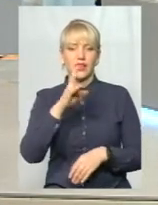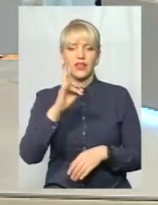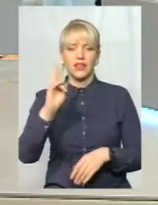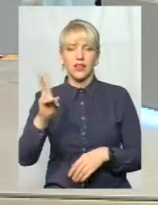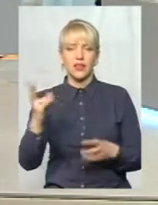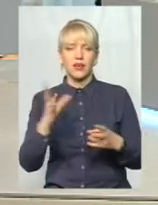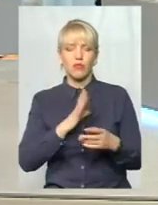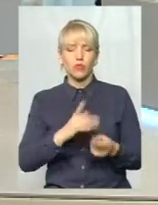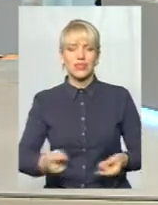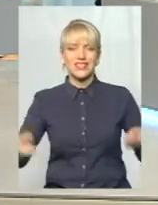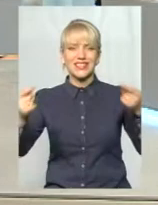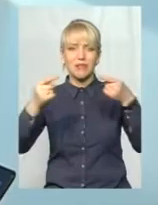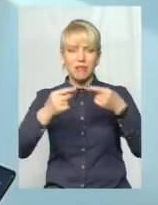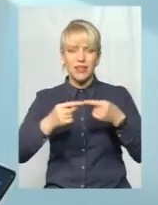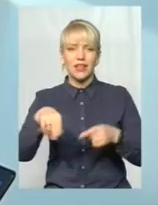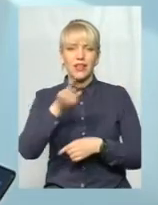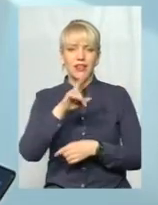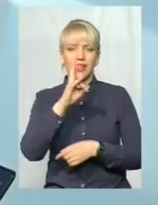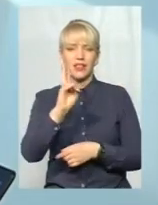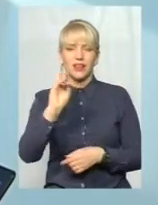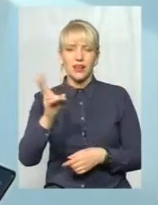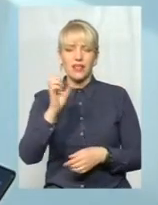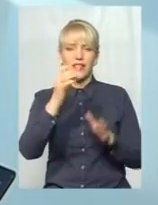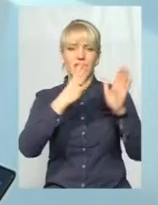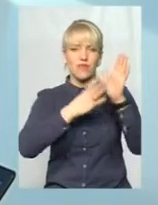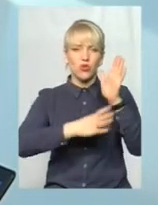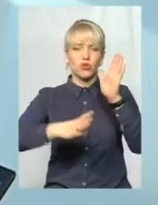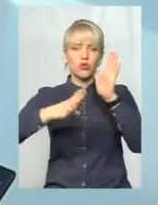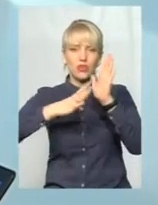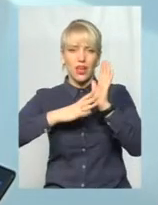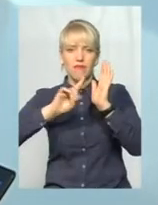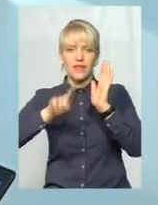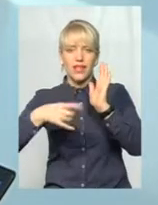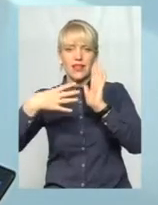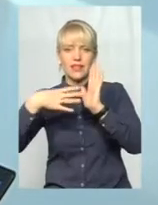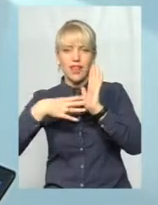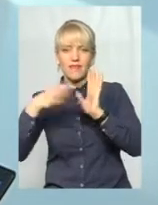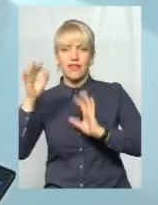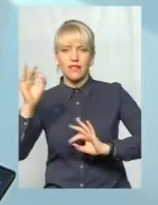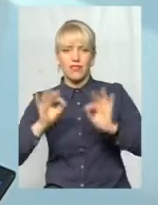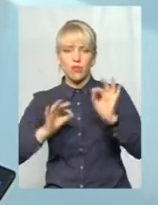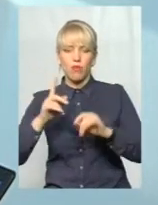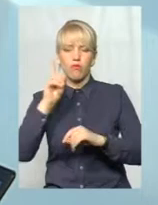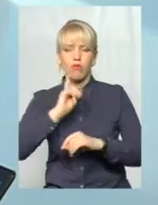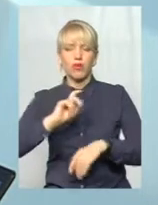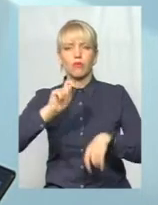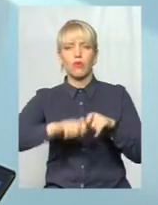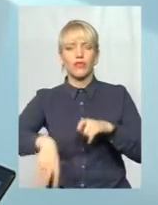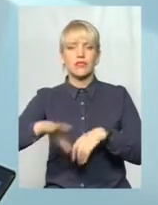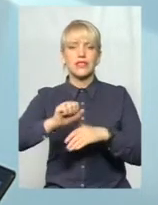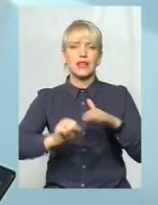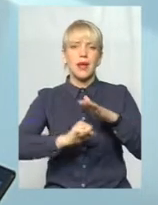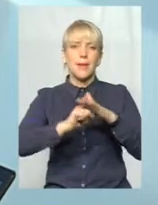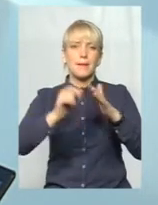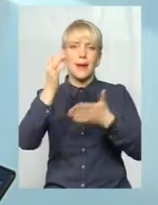на 99,9%, так як в нас здебільшого є. Тому поки перевірити всі бази, перевірити